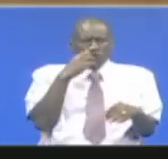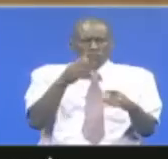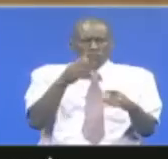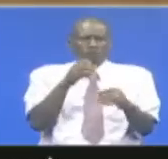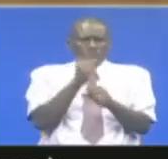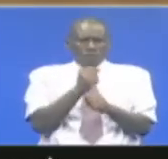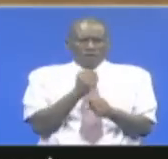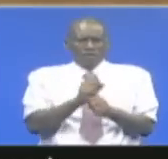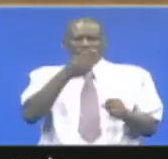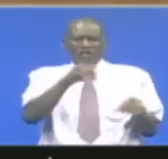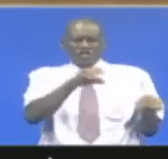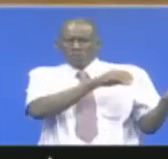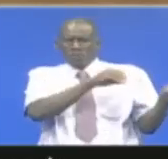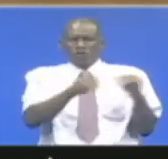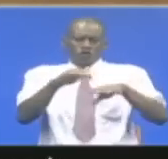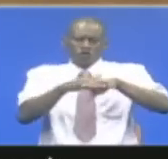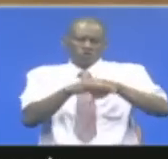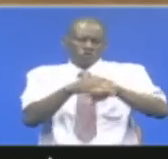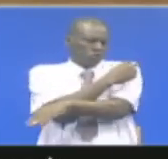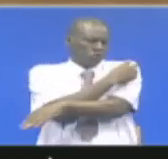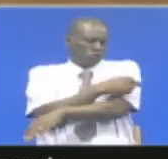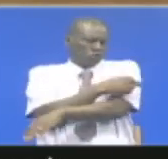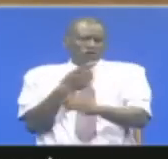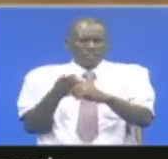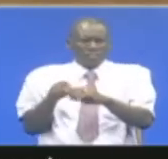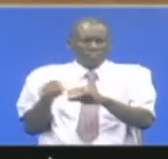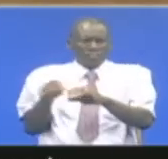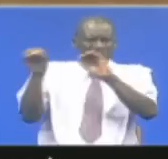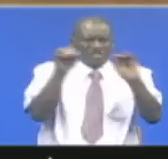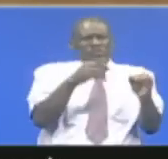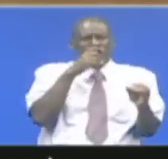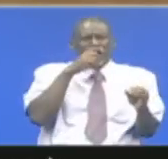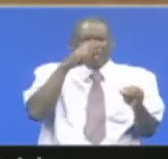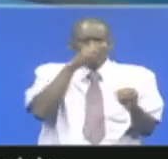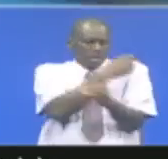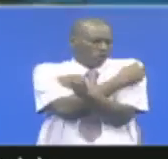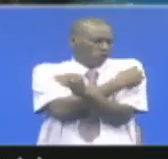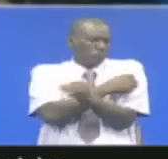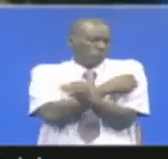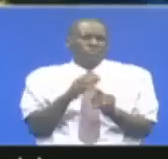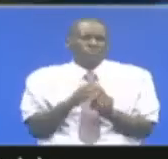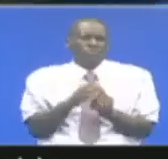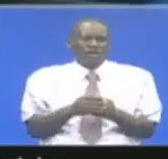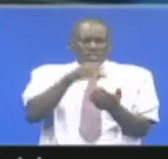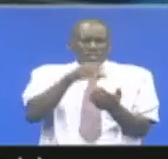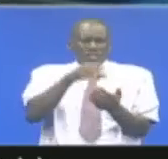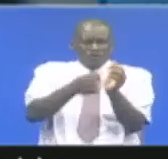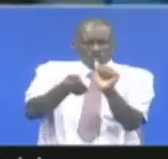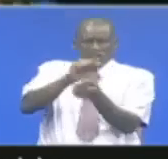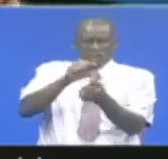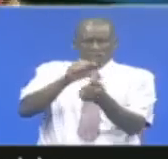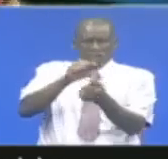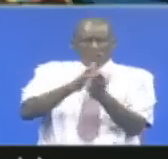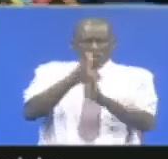to Kikuyu Hospital and then transferred to the Aga Khan Hospital, University Hospital. Hali ilibadilika na kuwa ngumu